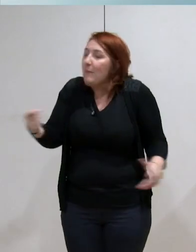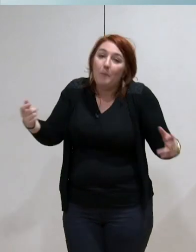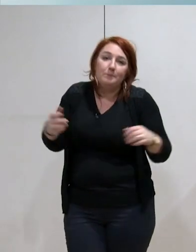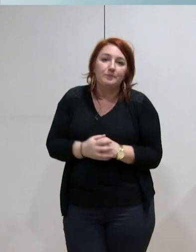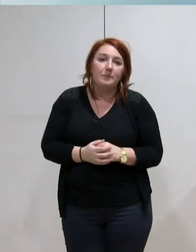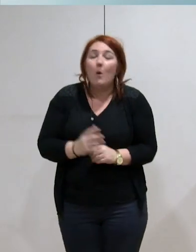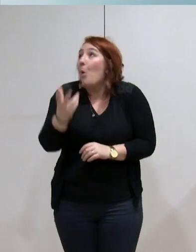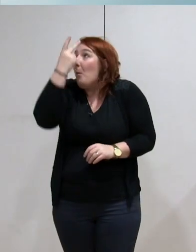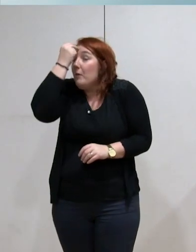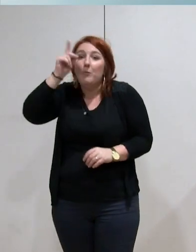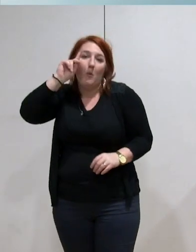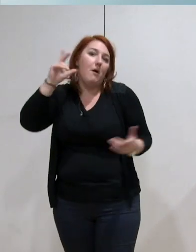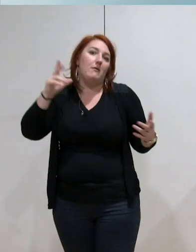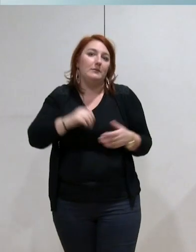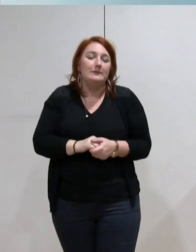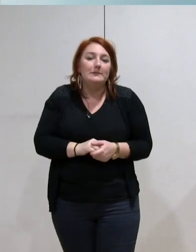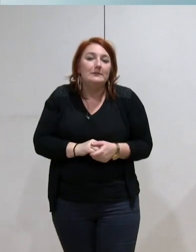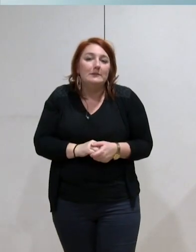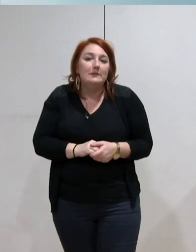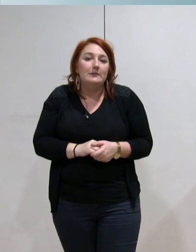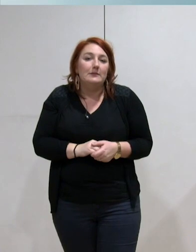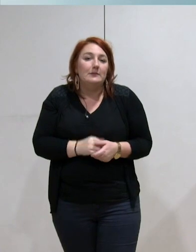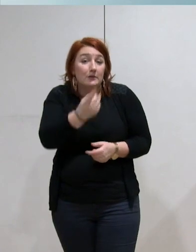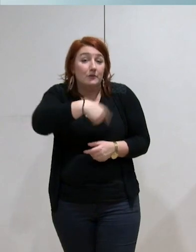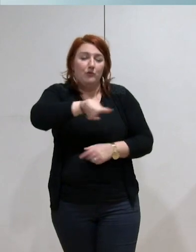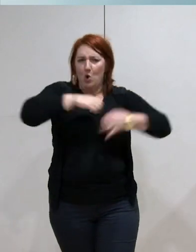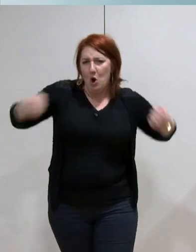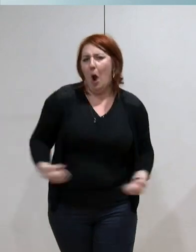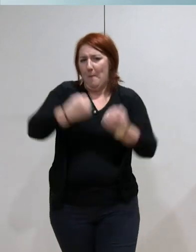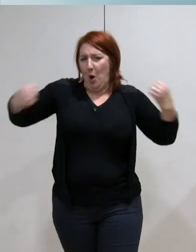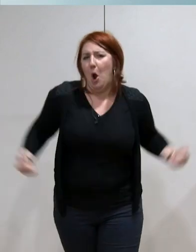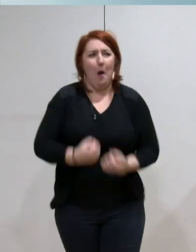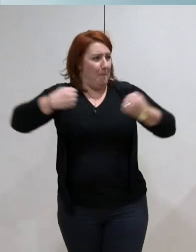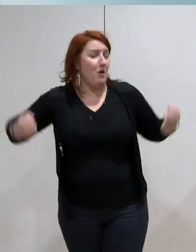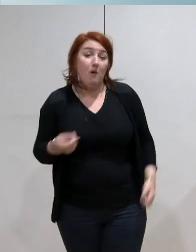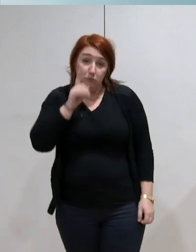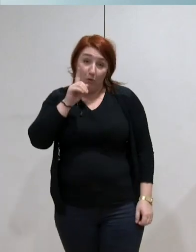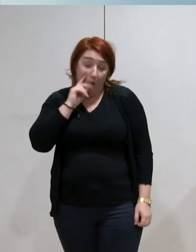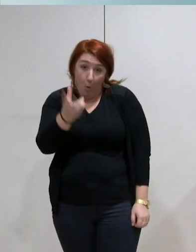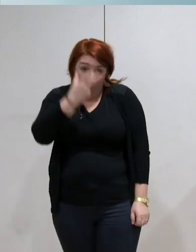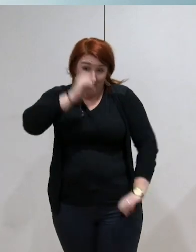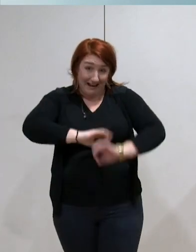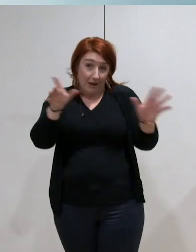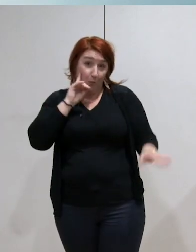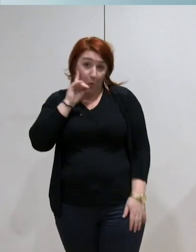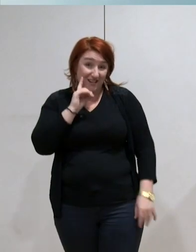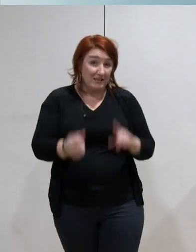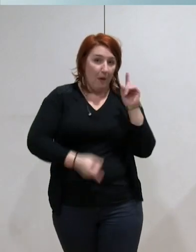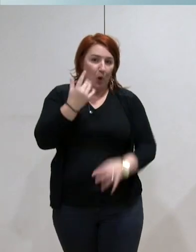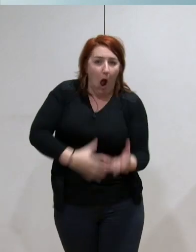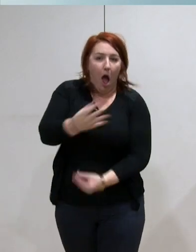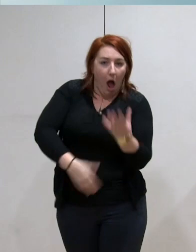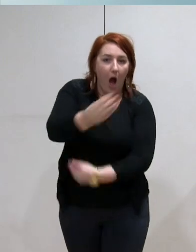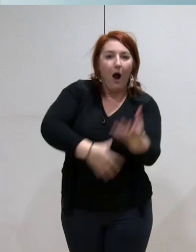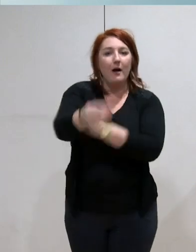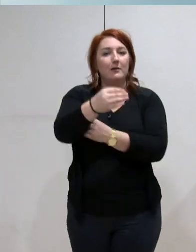dès lors vous y allez fort sur la com parce que il faut détourner l'attention pointer un